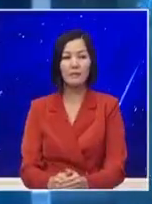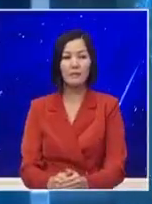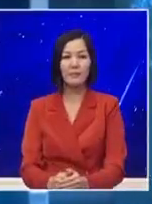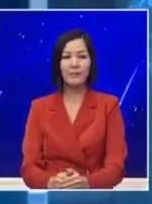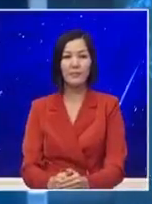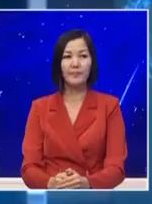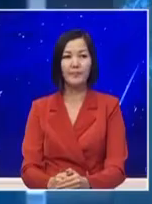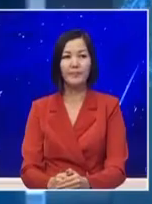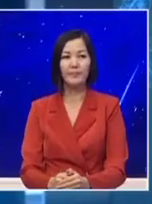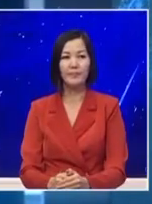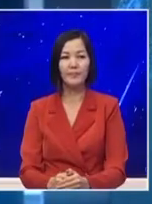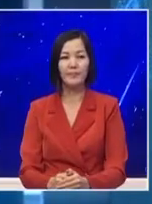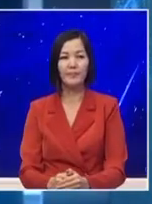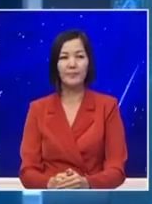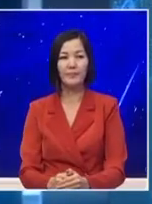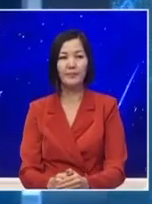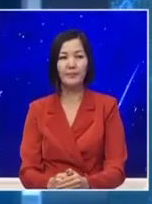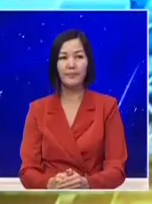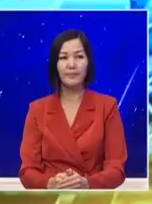арнасы, Талдықорған.